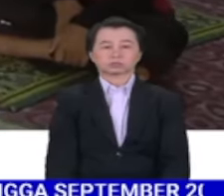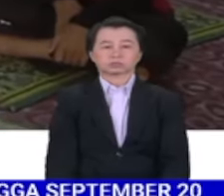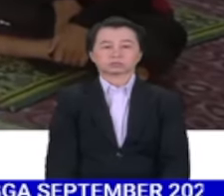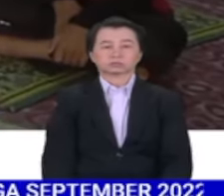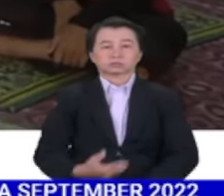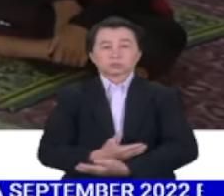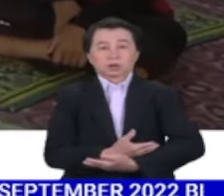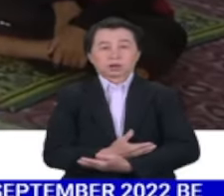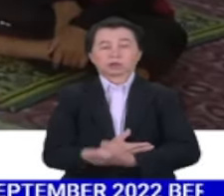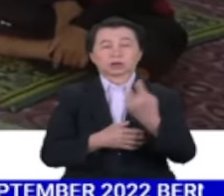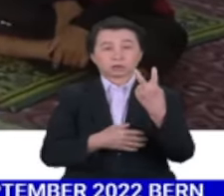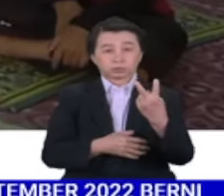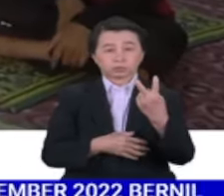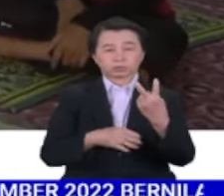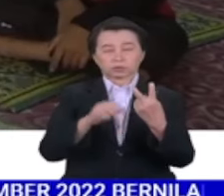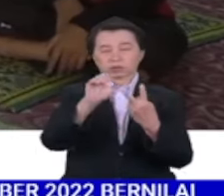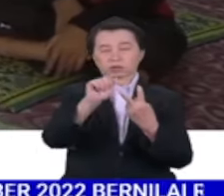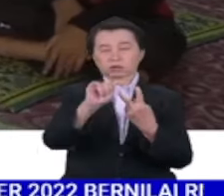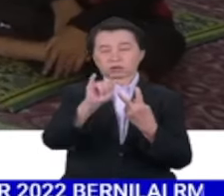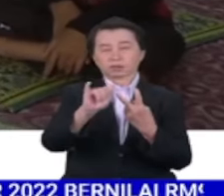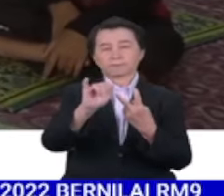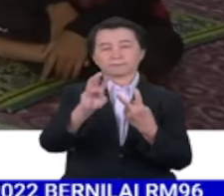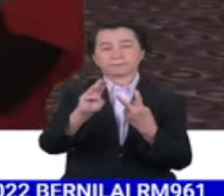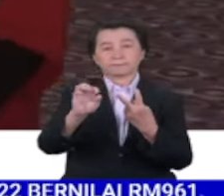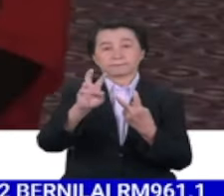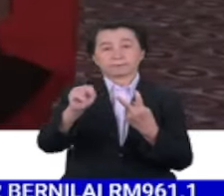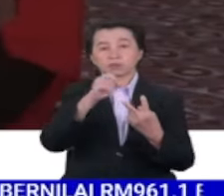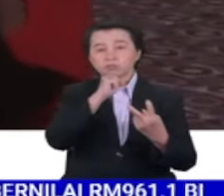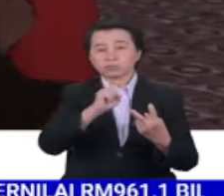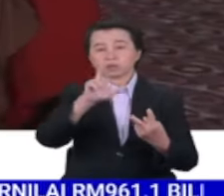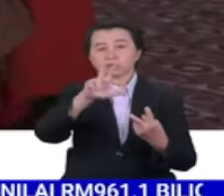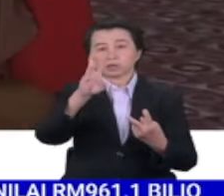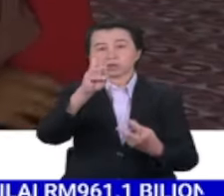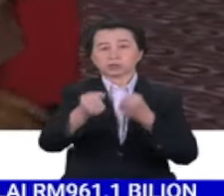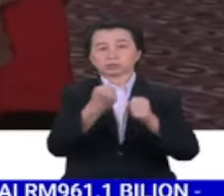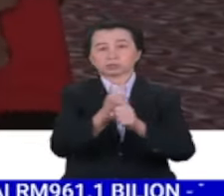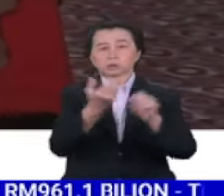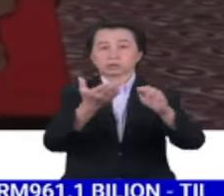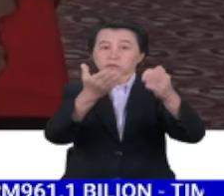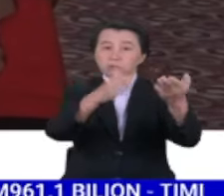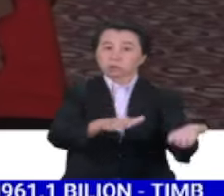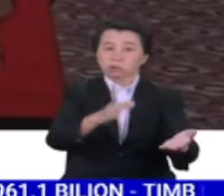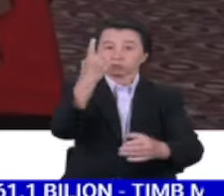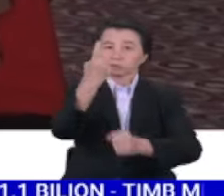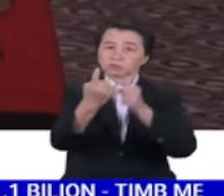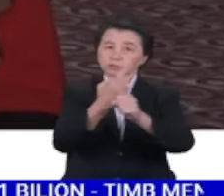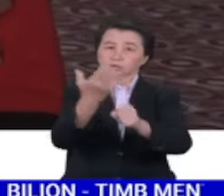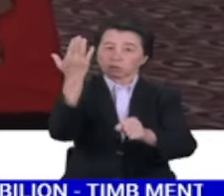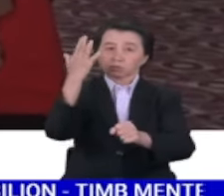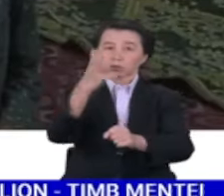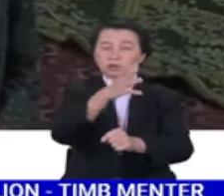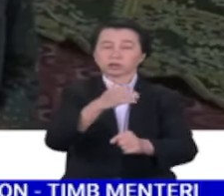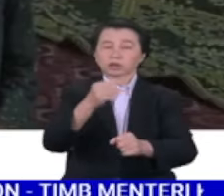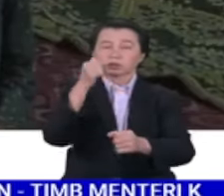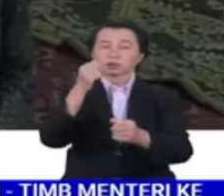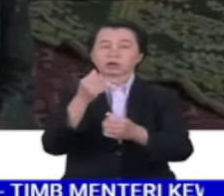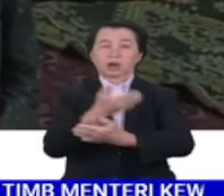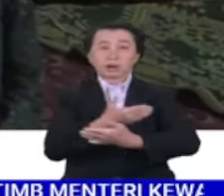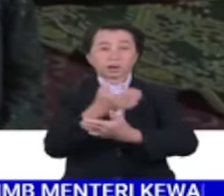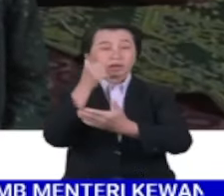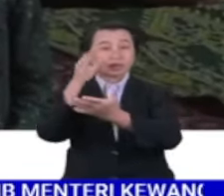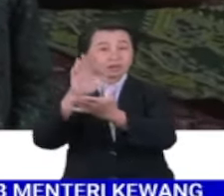anak keduanya yaitu Muhammad Aiman Muhammad Azmi 36 tahun meninggal dunia setahun lalu manakah yang menantunya